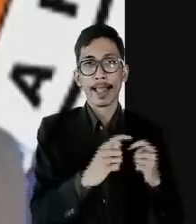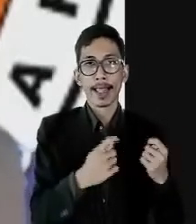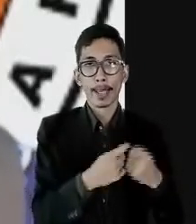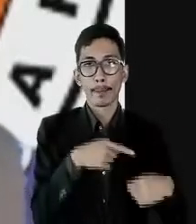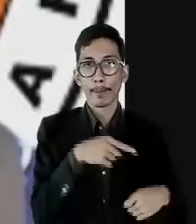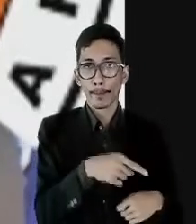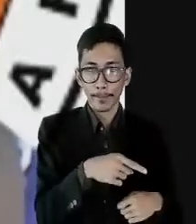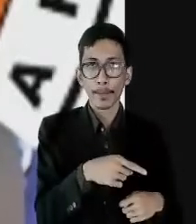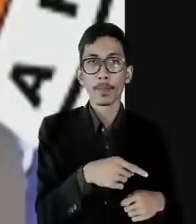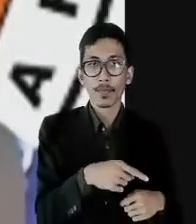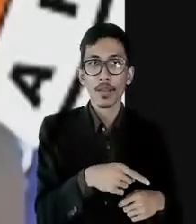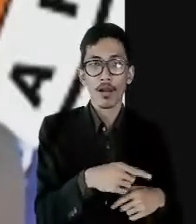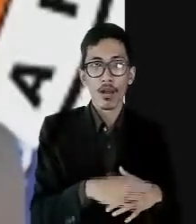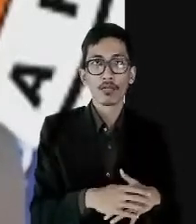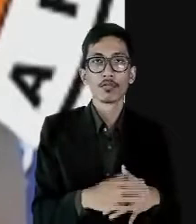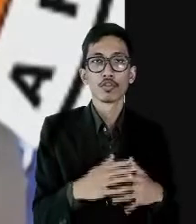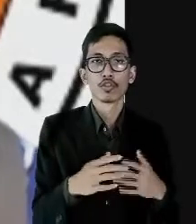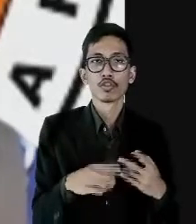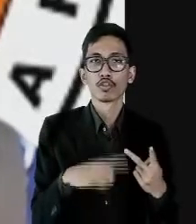juga membentuk